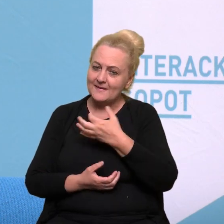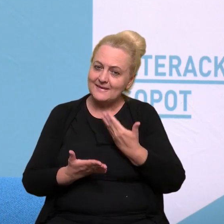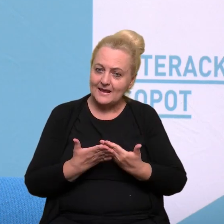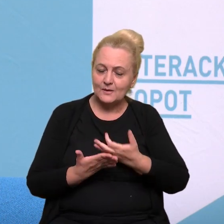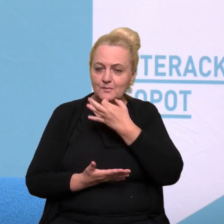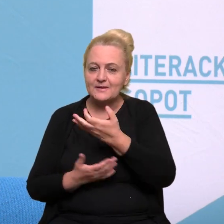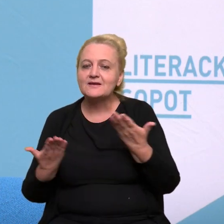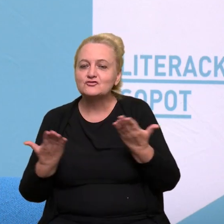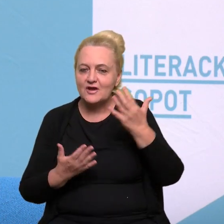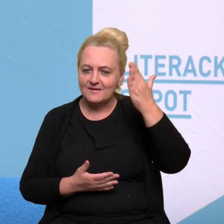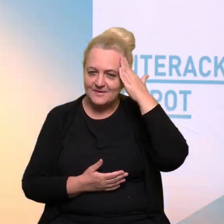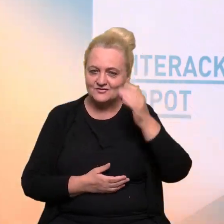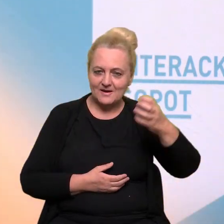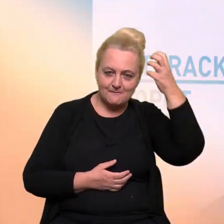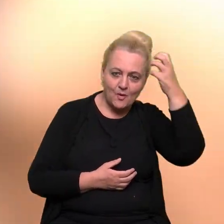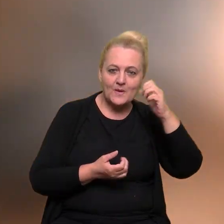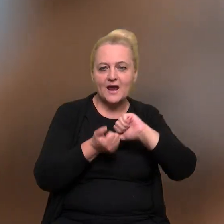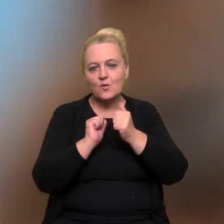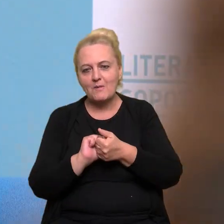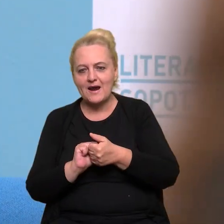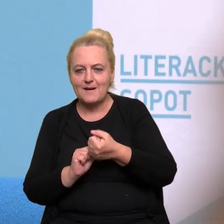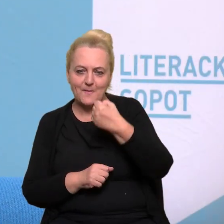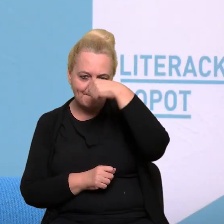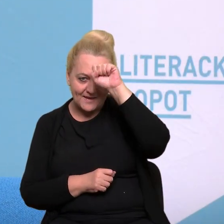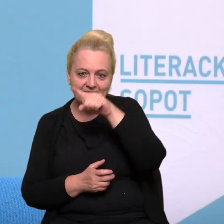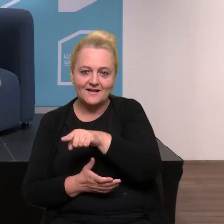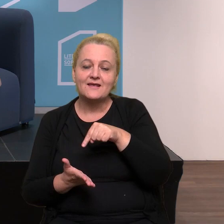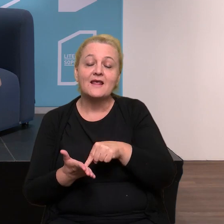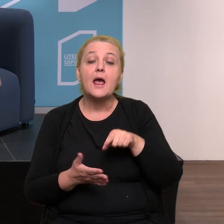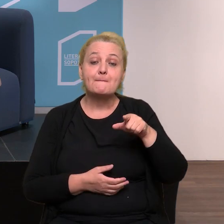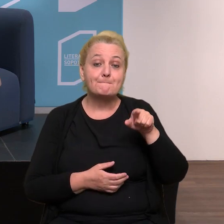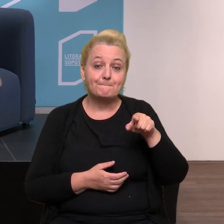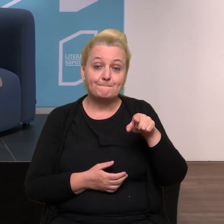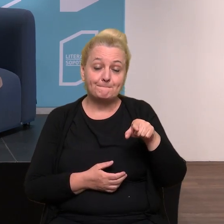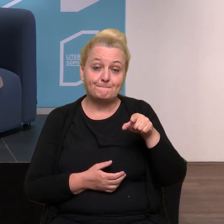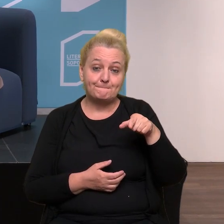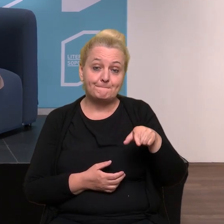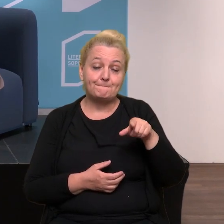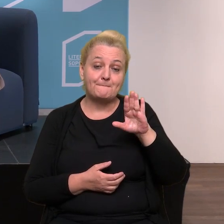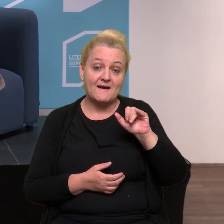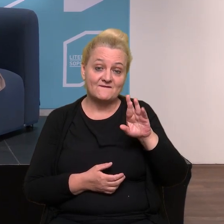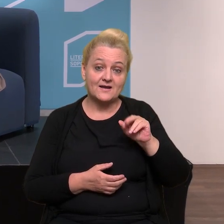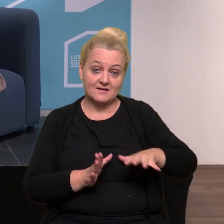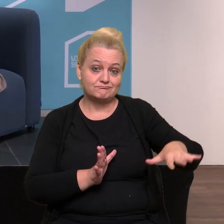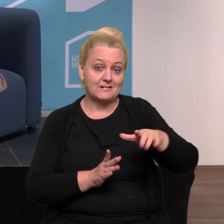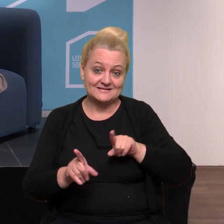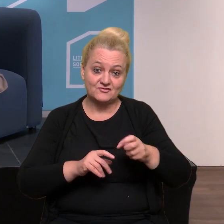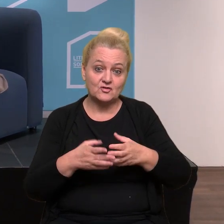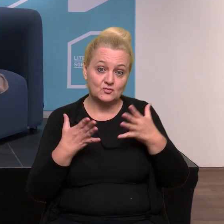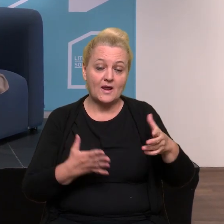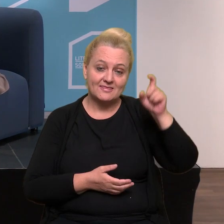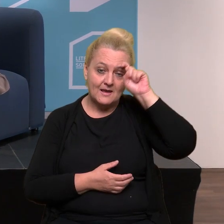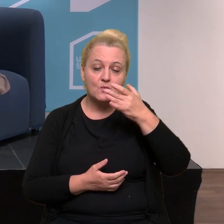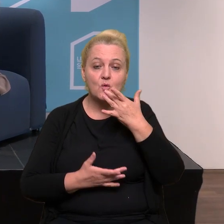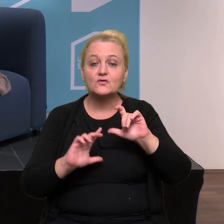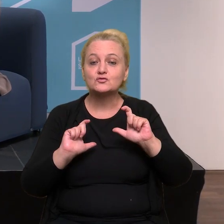w Monachium, czy w Berlinie. I ta Bawaria tutaj też może mieć dosyć duże znaczenie, ponieważ w Niemczech mówi